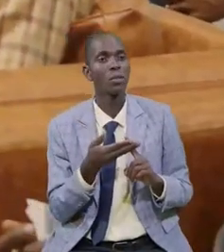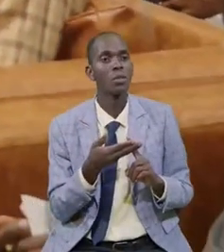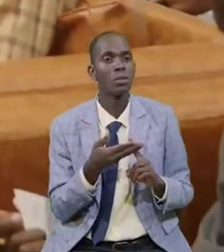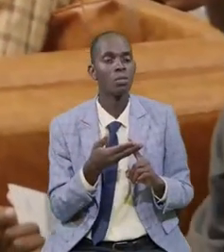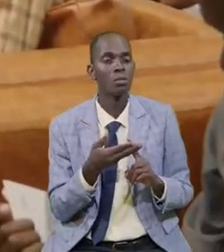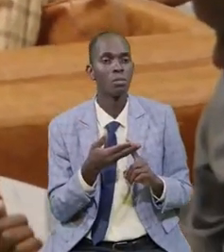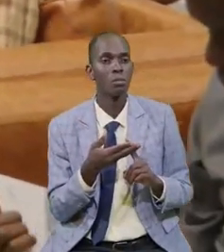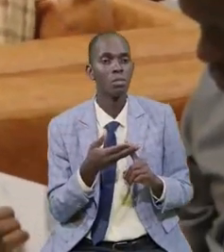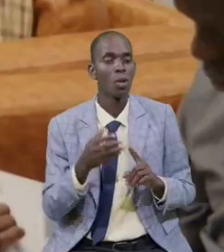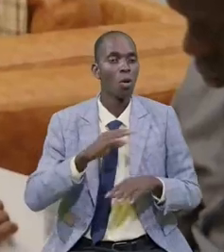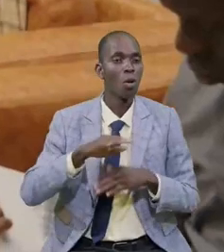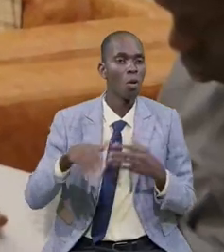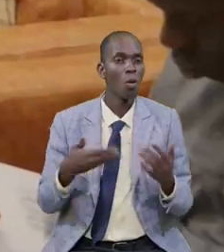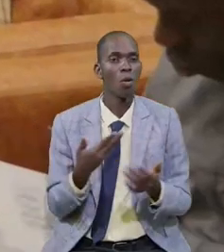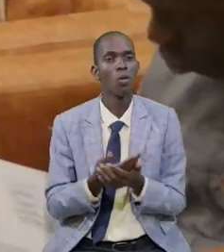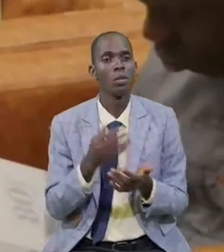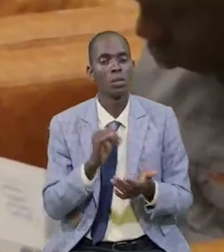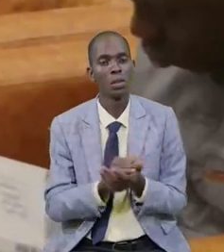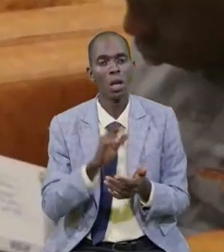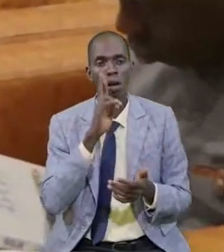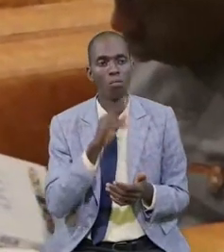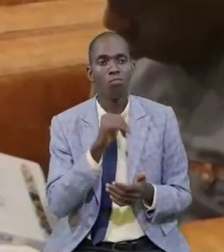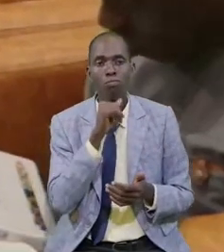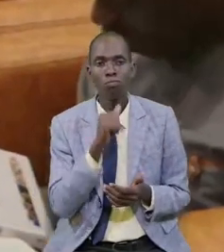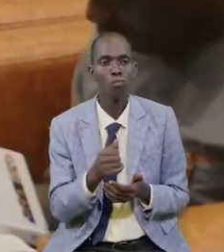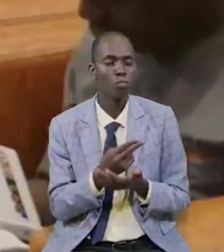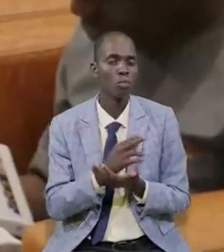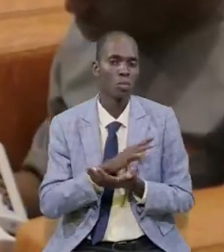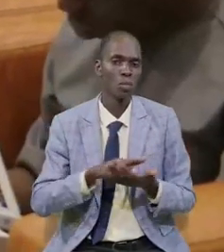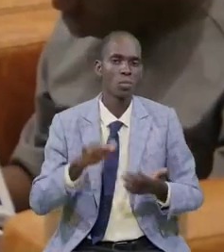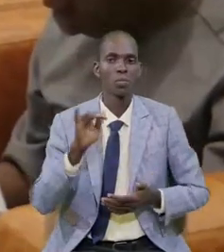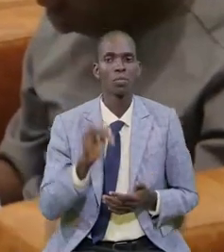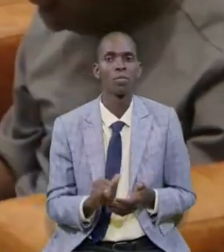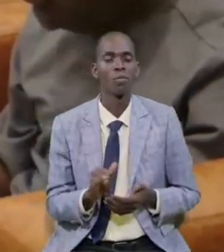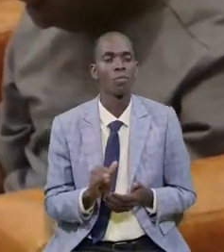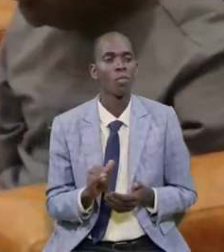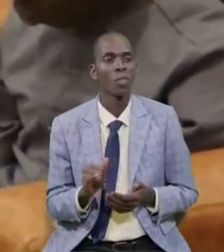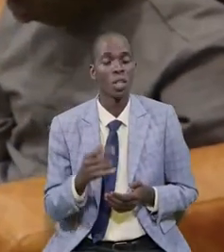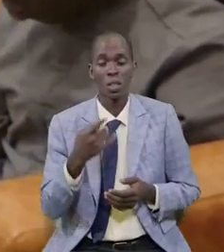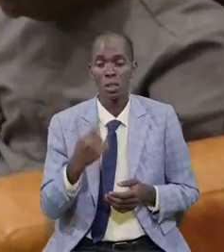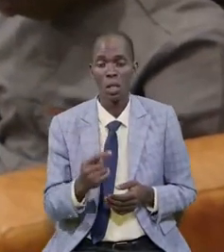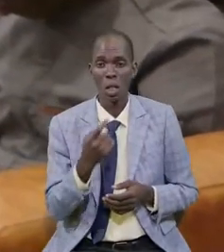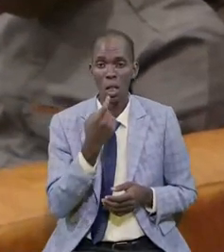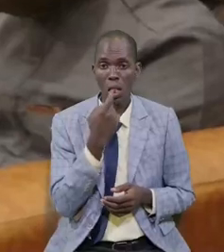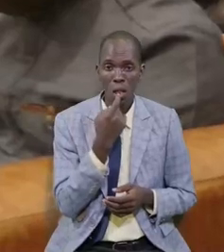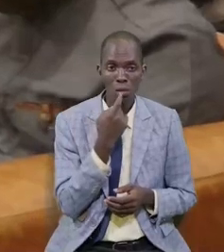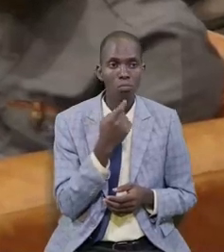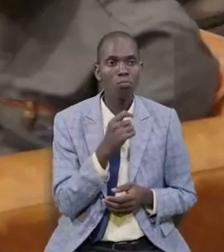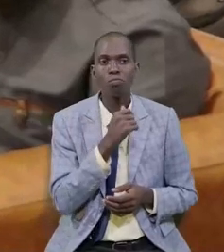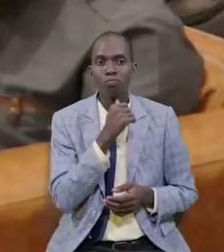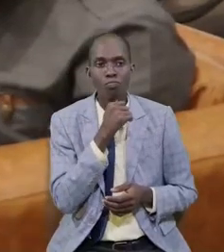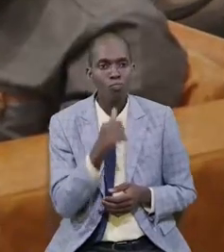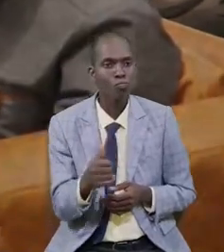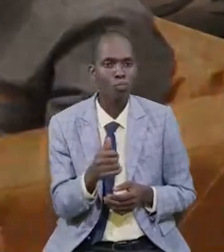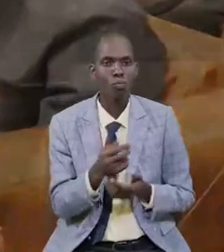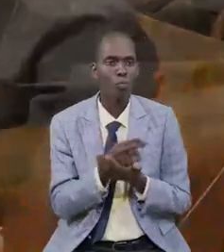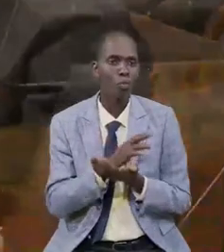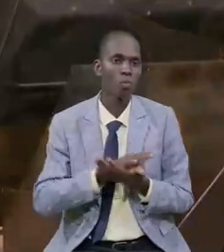rendre compte à tous les impies, c'est le cœur, c'est la langue,